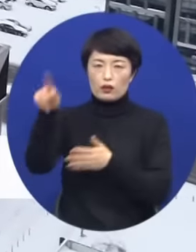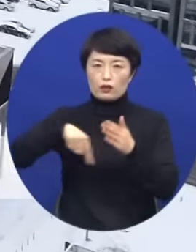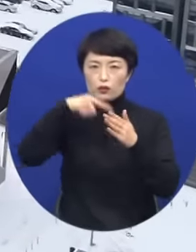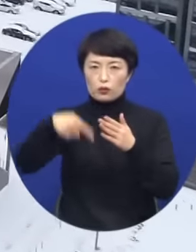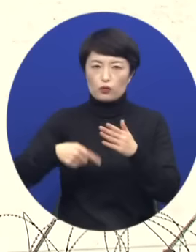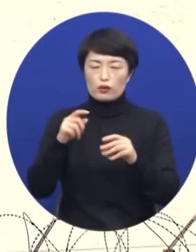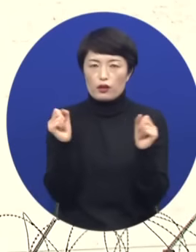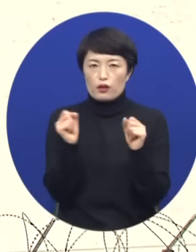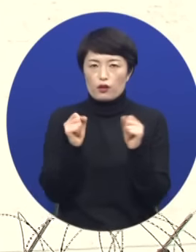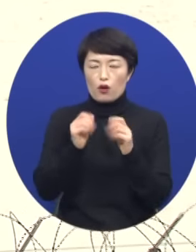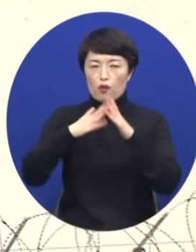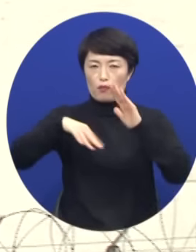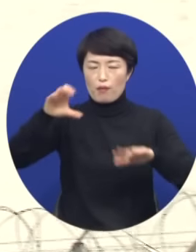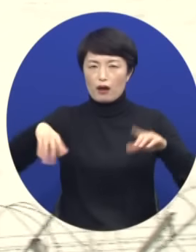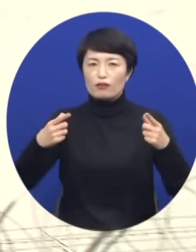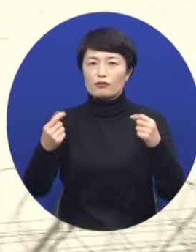변해버렸습니다.